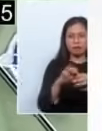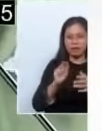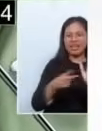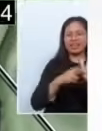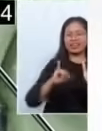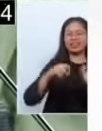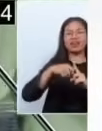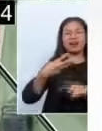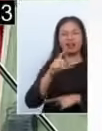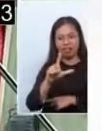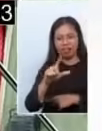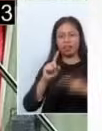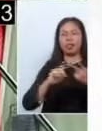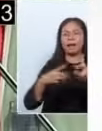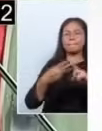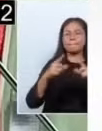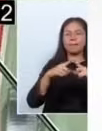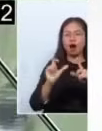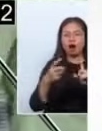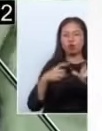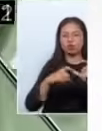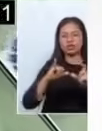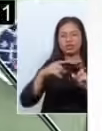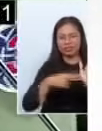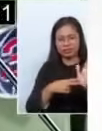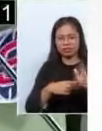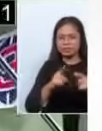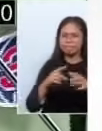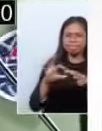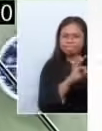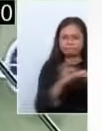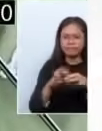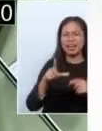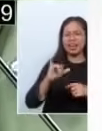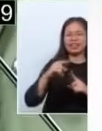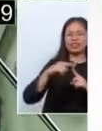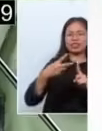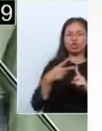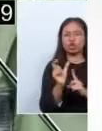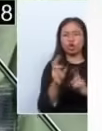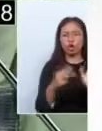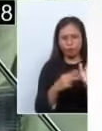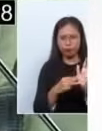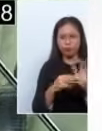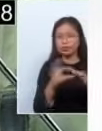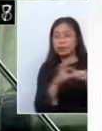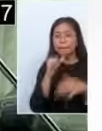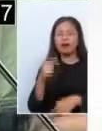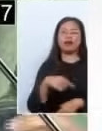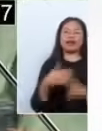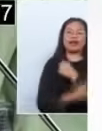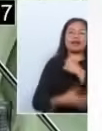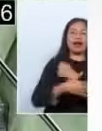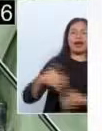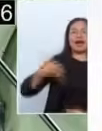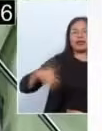ini lagi-lagi setidaknya kepala daerah tentu memiliki andil di dalam konteks peningkatan kualitas SDM di tingkat lokal dan